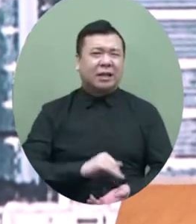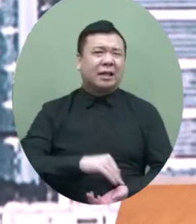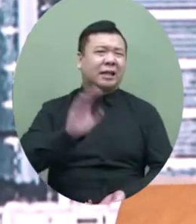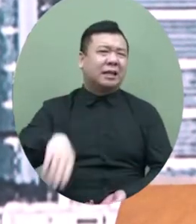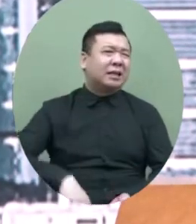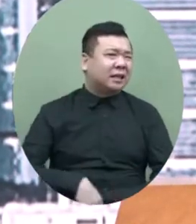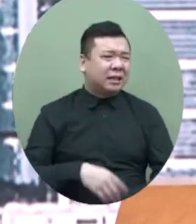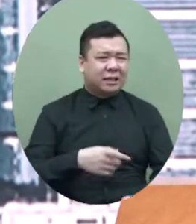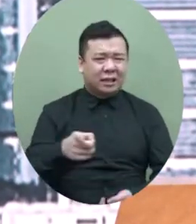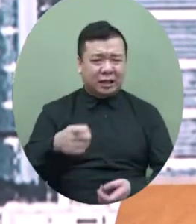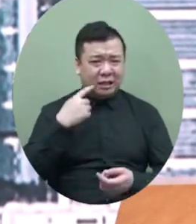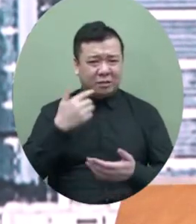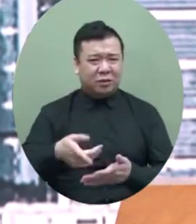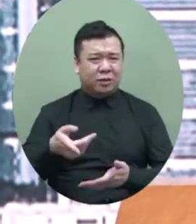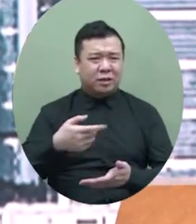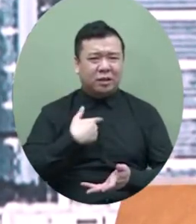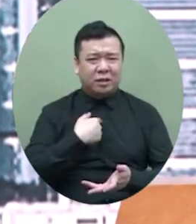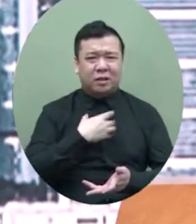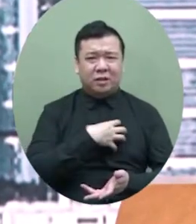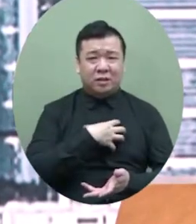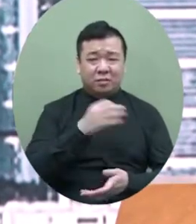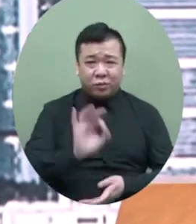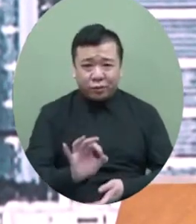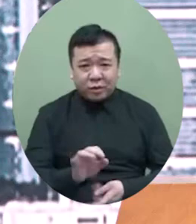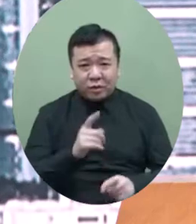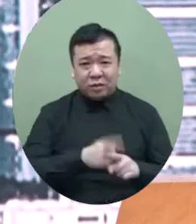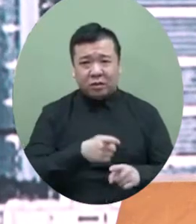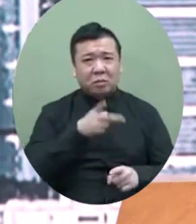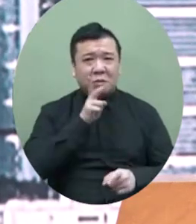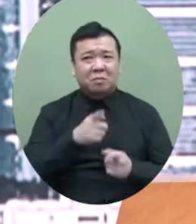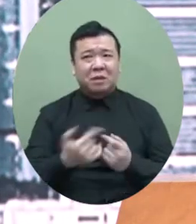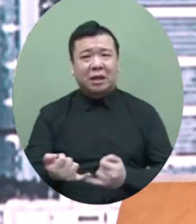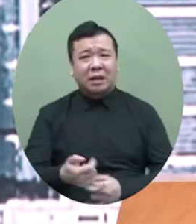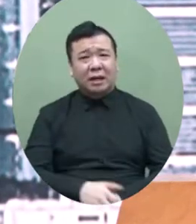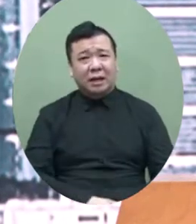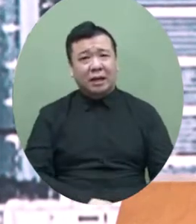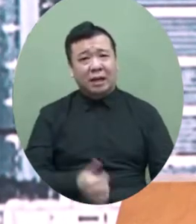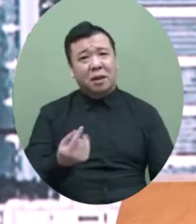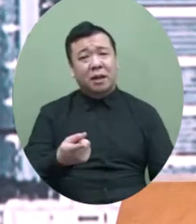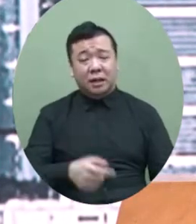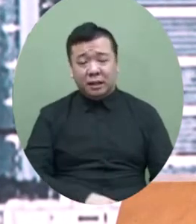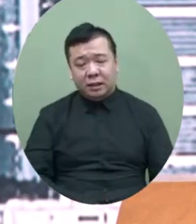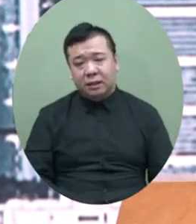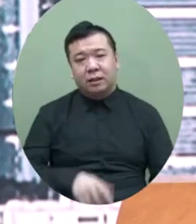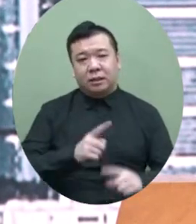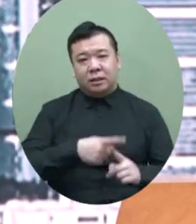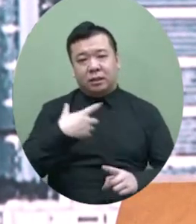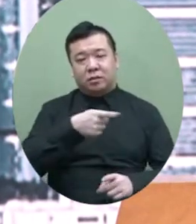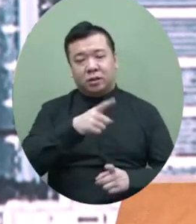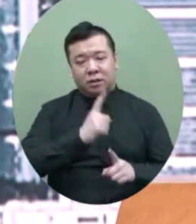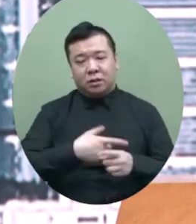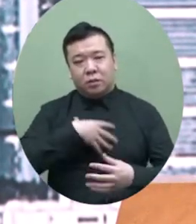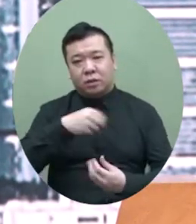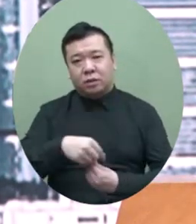睇嚟都仲嚴重，但係我咧就一啲都唔擔心，呢個都唔係好合理啦嚇。咁所以我相信主席都係出於關